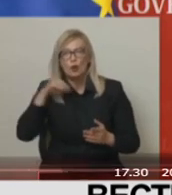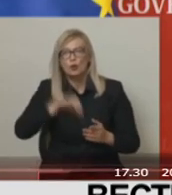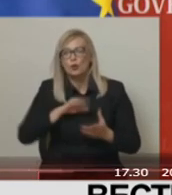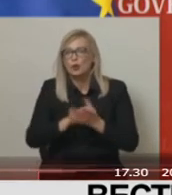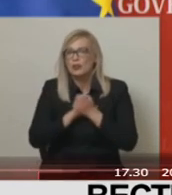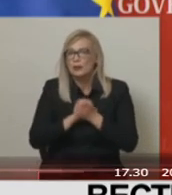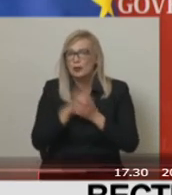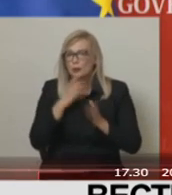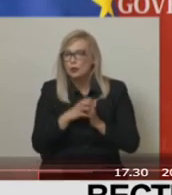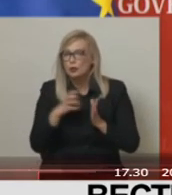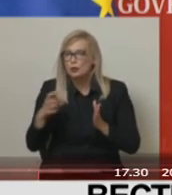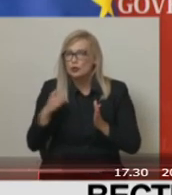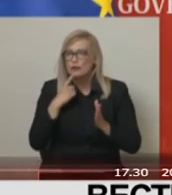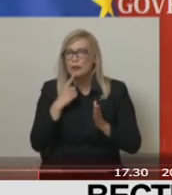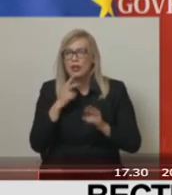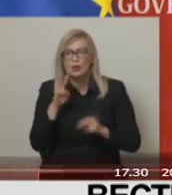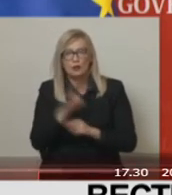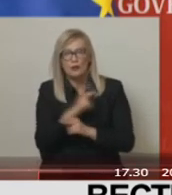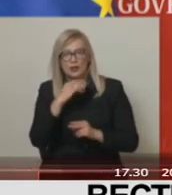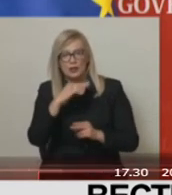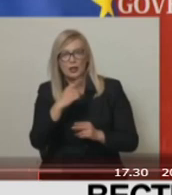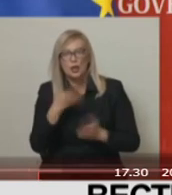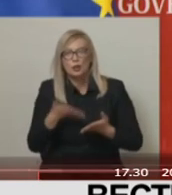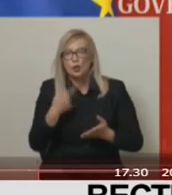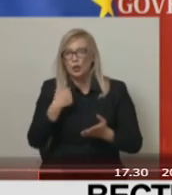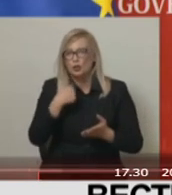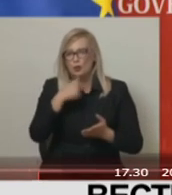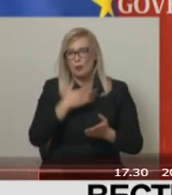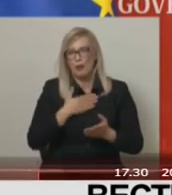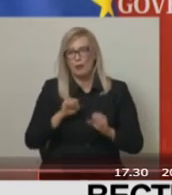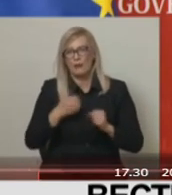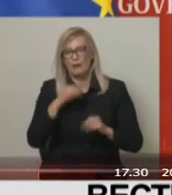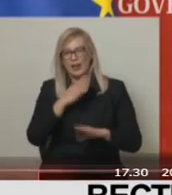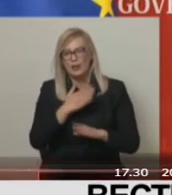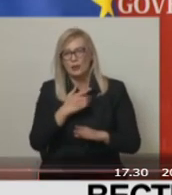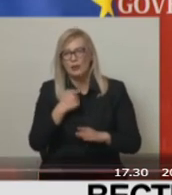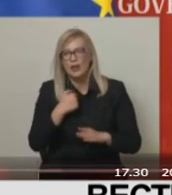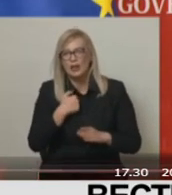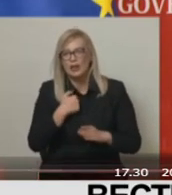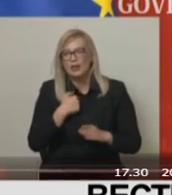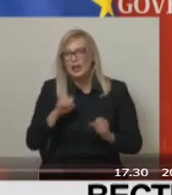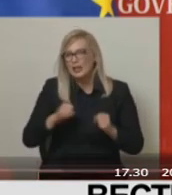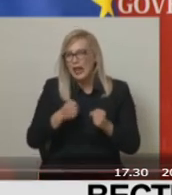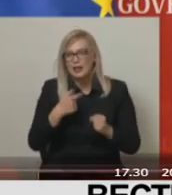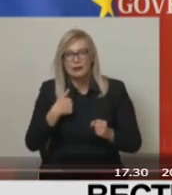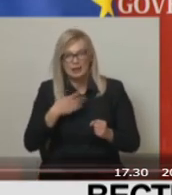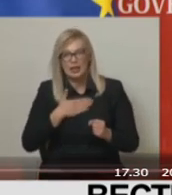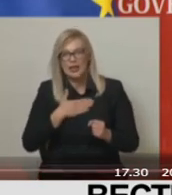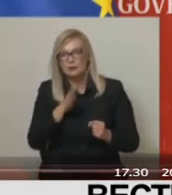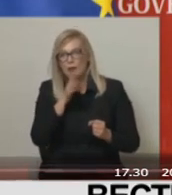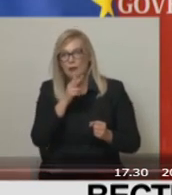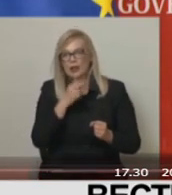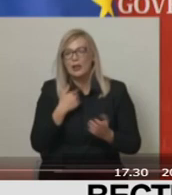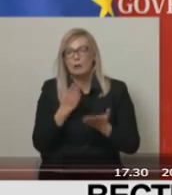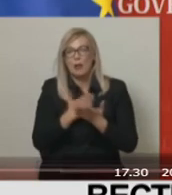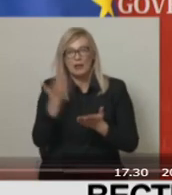продолжуваме со внимателен наратив, но секако тоа што не повредува, директно реагираме. Ние сме македонци, ние сме биле македонци, остануваме